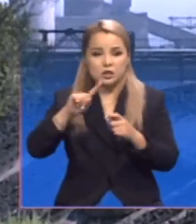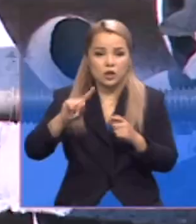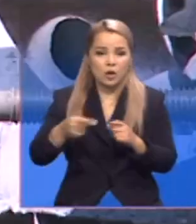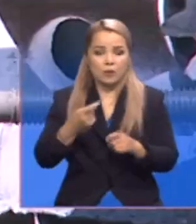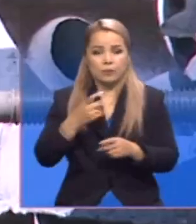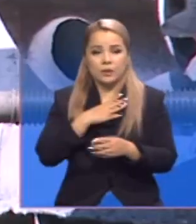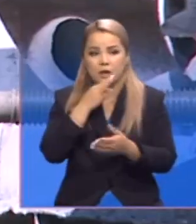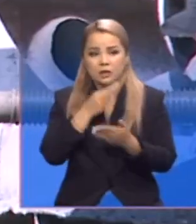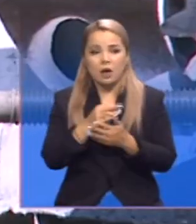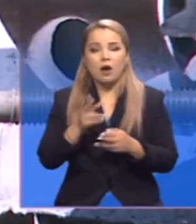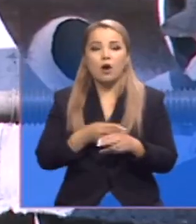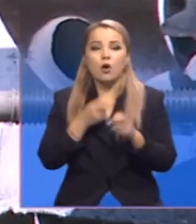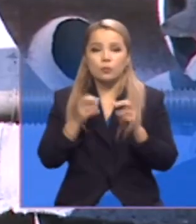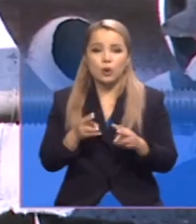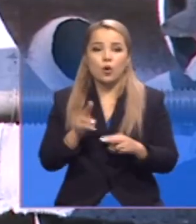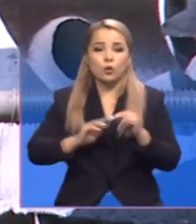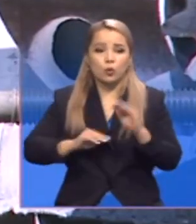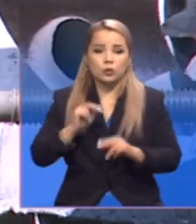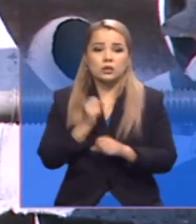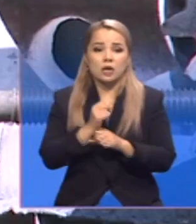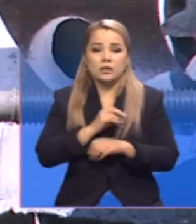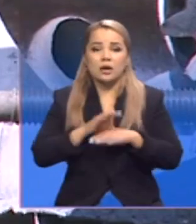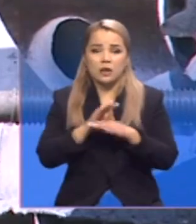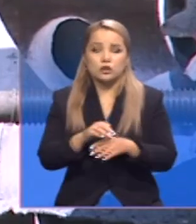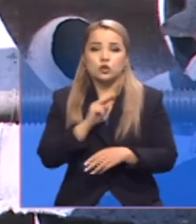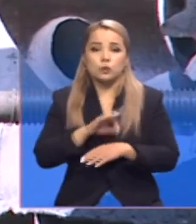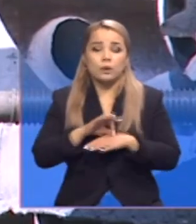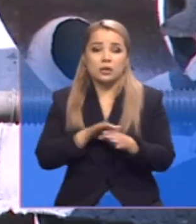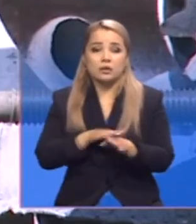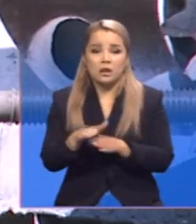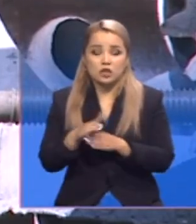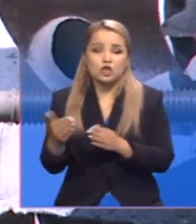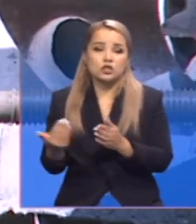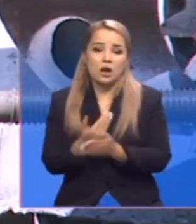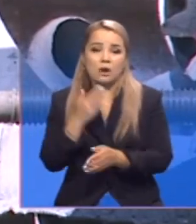беріліп, қауіпсіздік құрылғылары мен жұмыс істеу жүйесін тезірек жаңалау міндеті жүктелген еді.